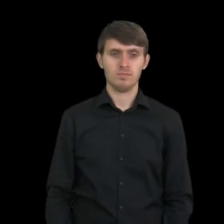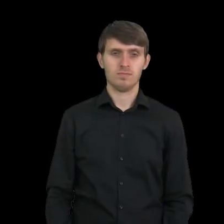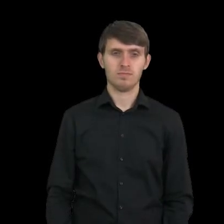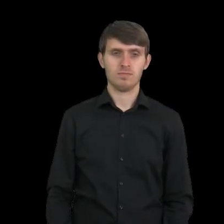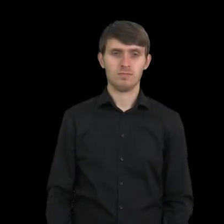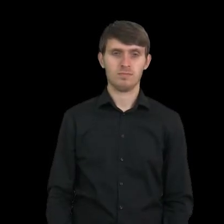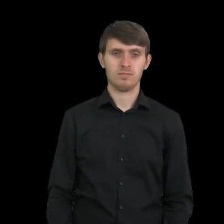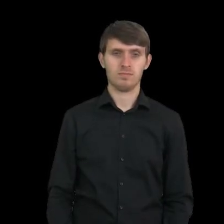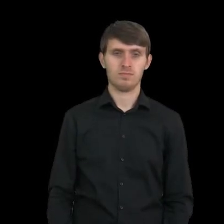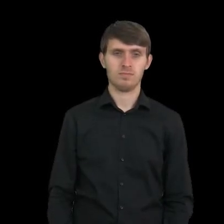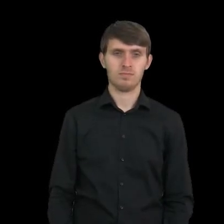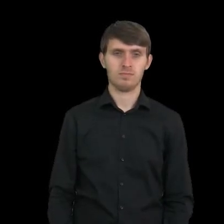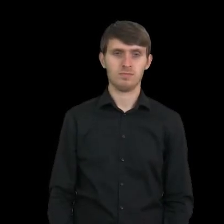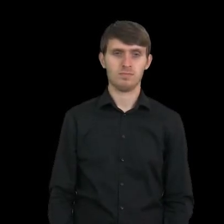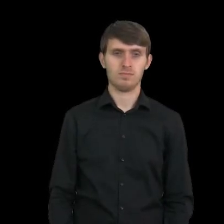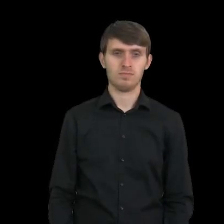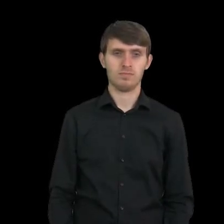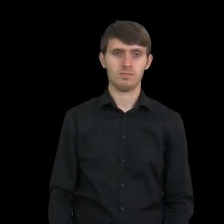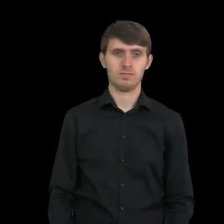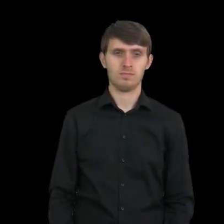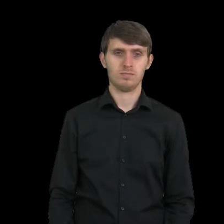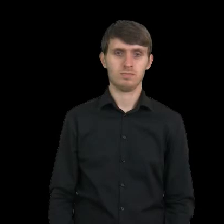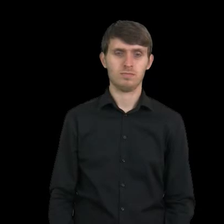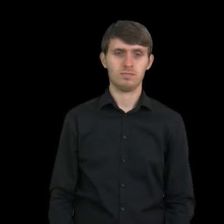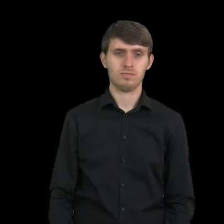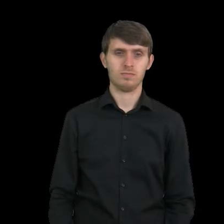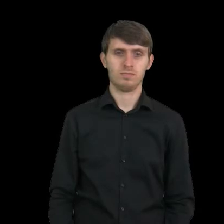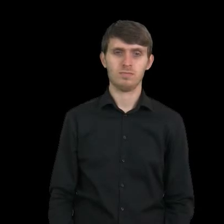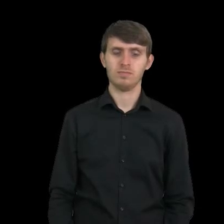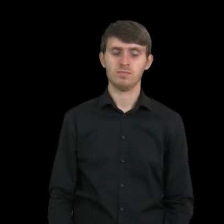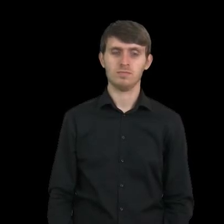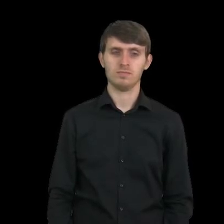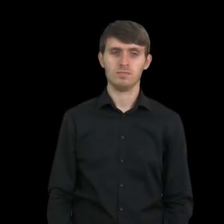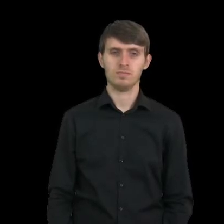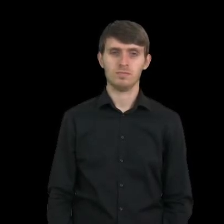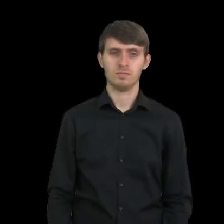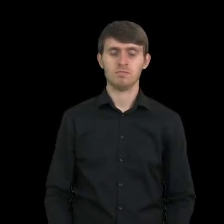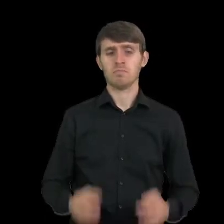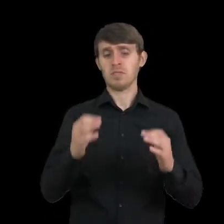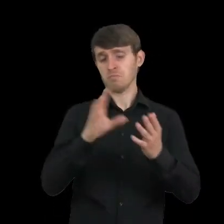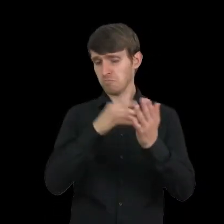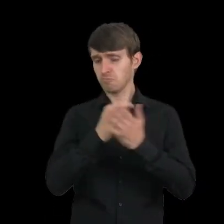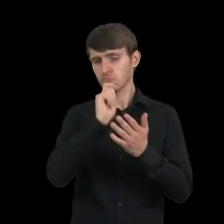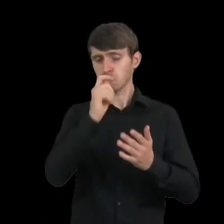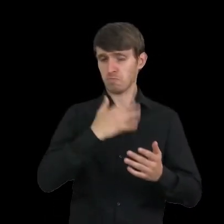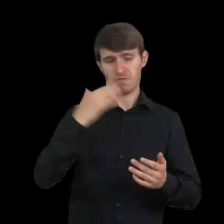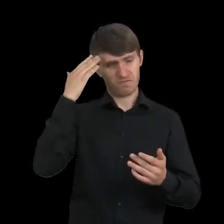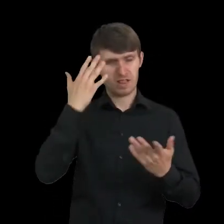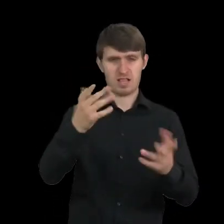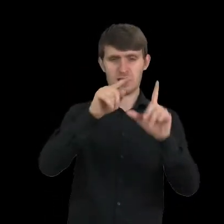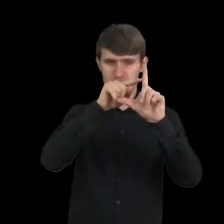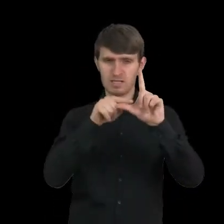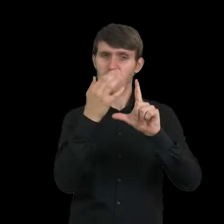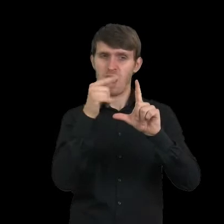końcach C oraz D. I teraz popatrzmy. Załóżmy, że znamy miarę